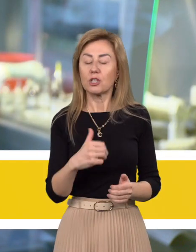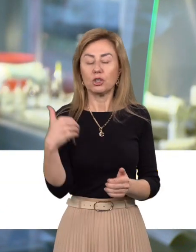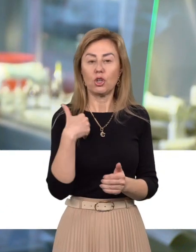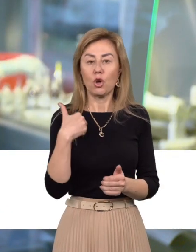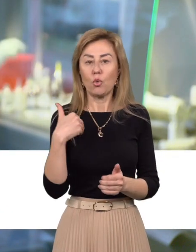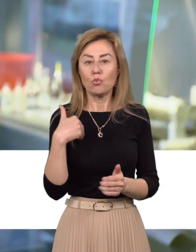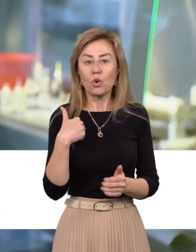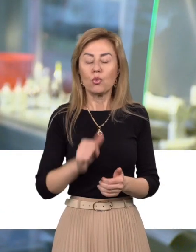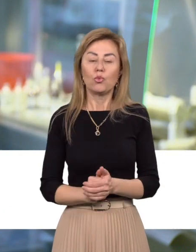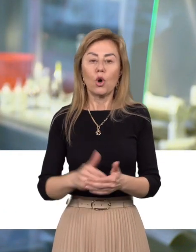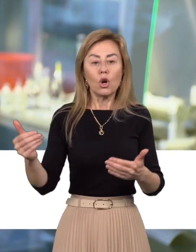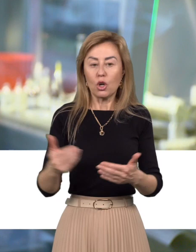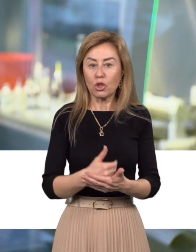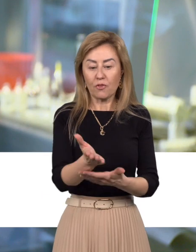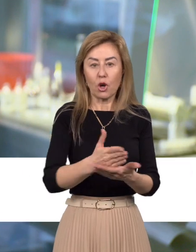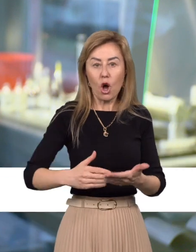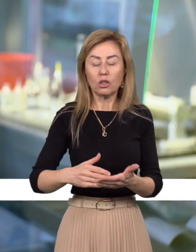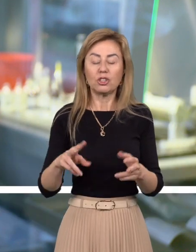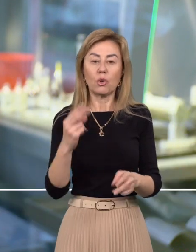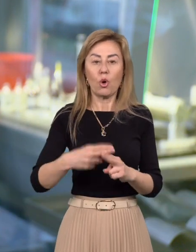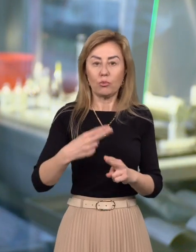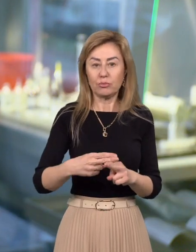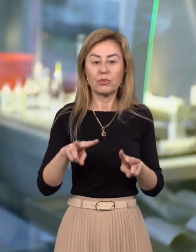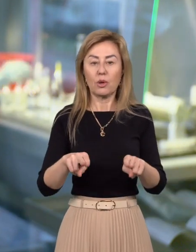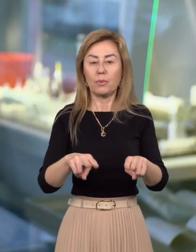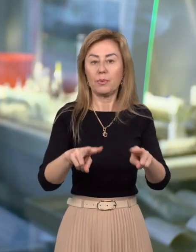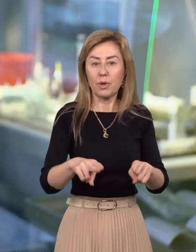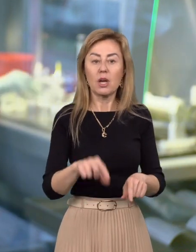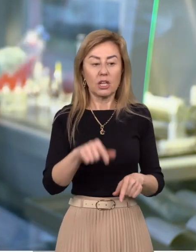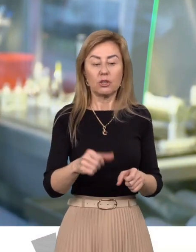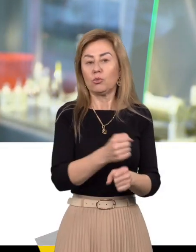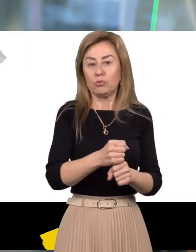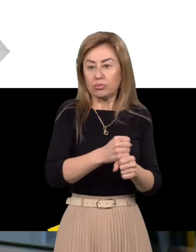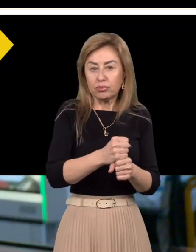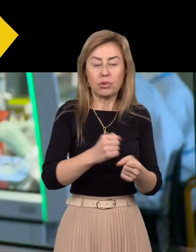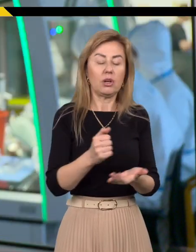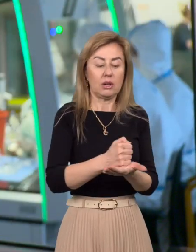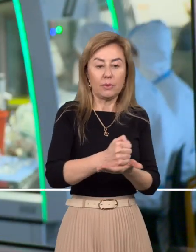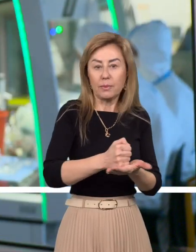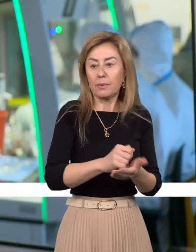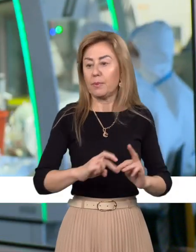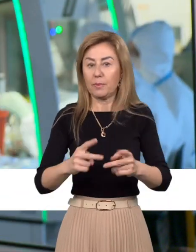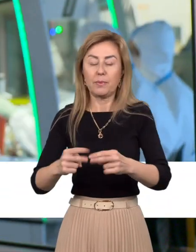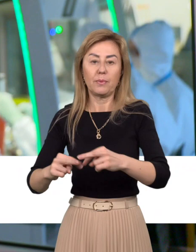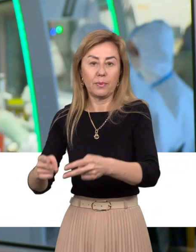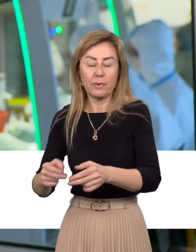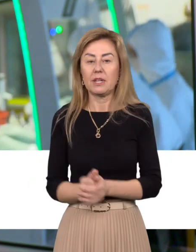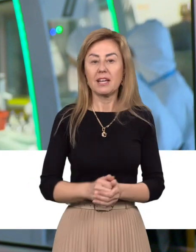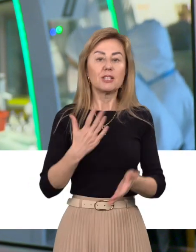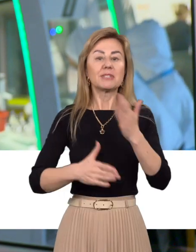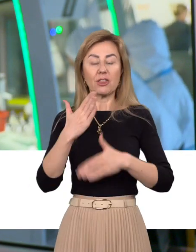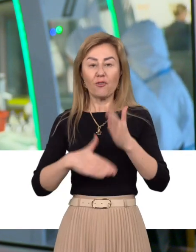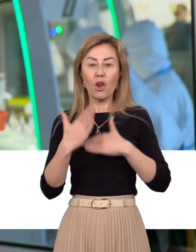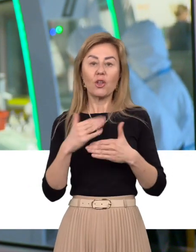został oddany nowy oddział onkologiczny. Pracownia musiała nadążyć za oddziałem. Jestem bardzo zadowolona z otwarcia nowej